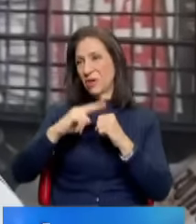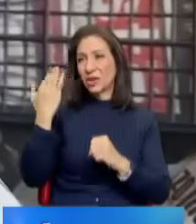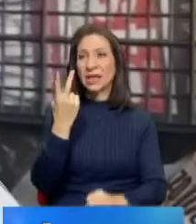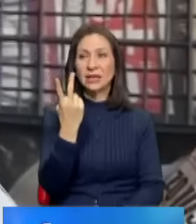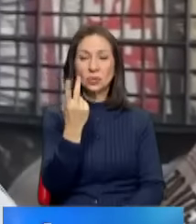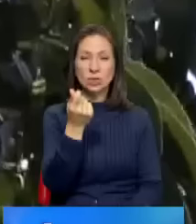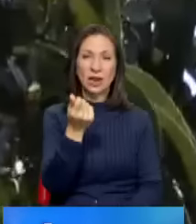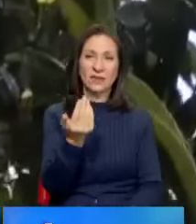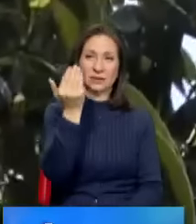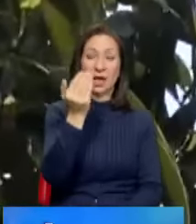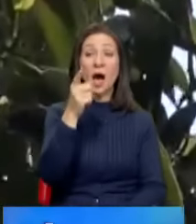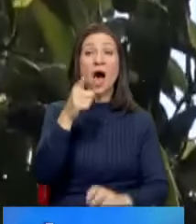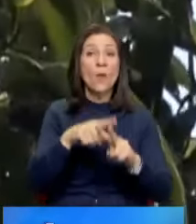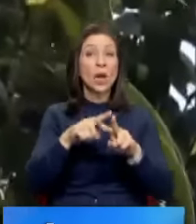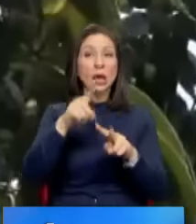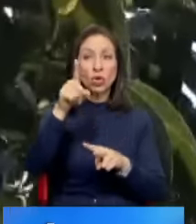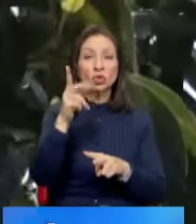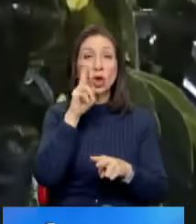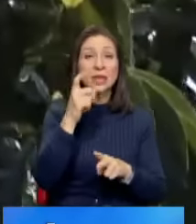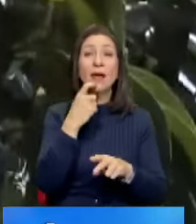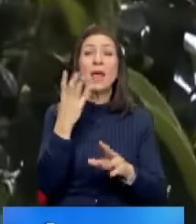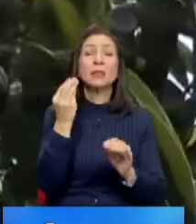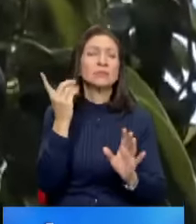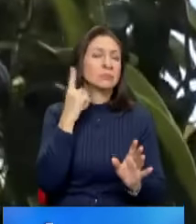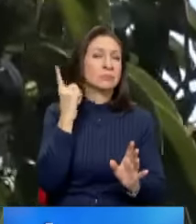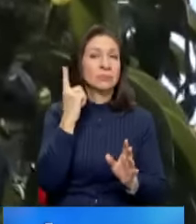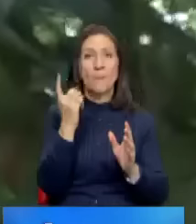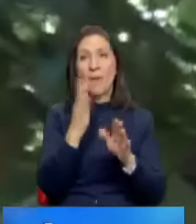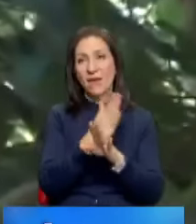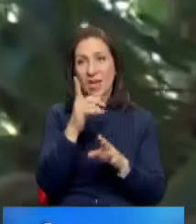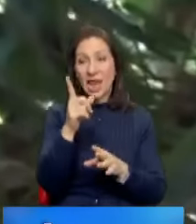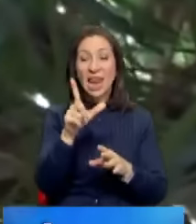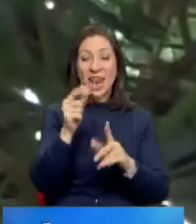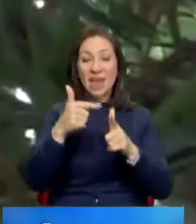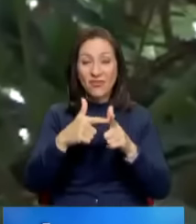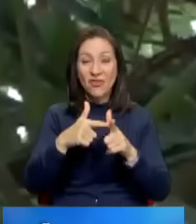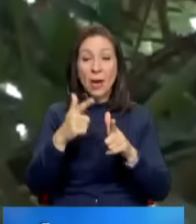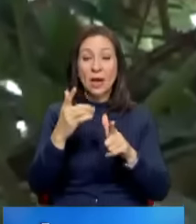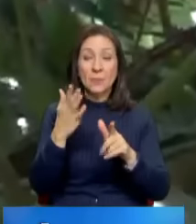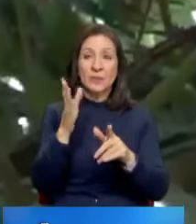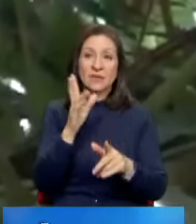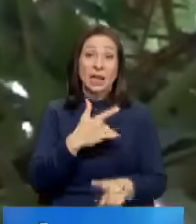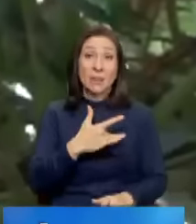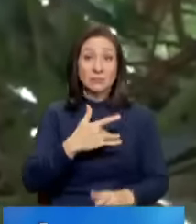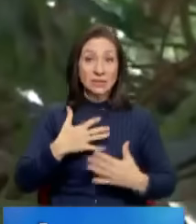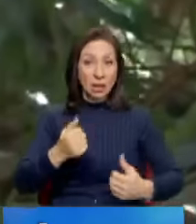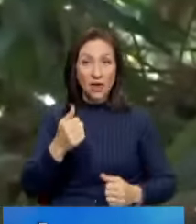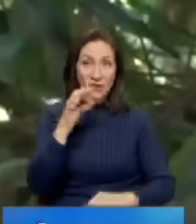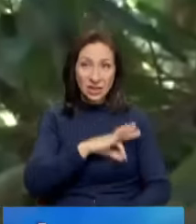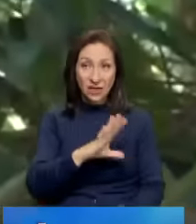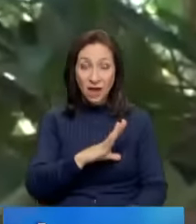daha fiyatı yükseldi. Avokado son yılların en gözde meyvelerinden biri. Lif ve potasyum kaynağı, kalp sağlığına